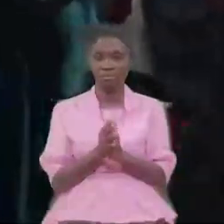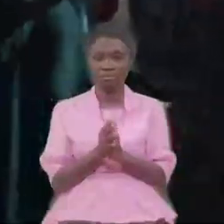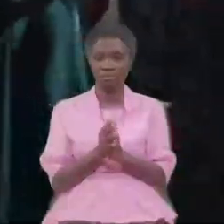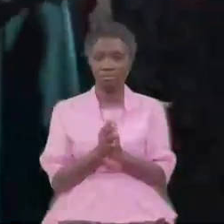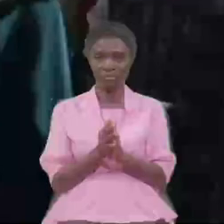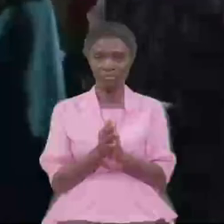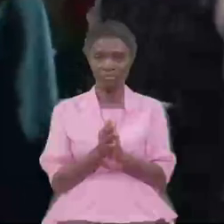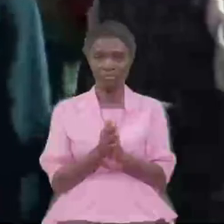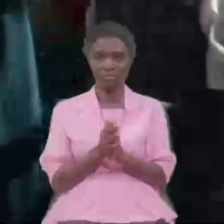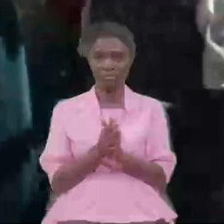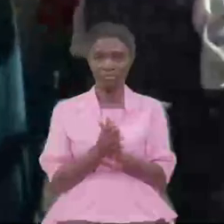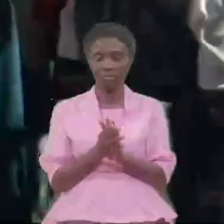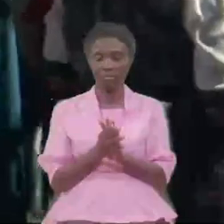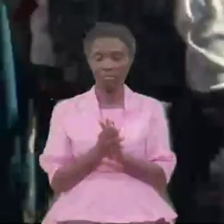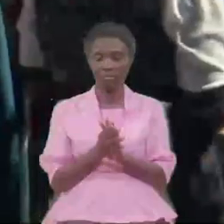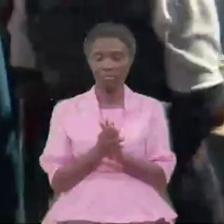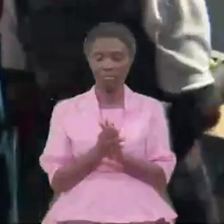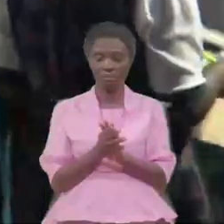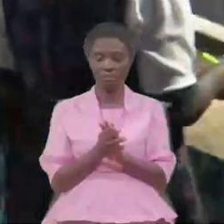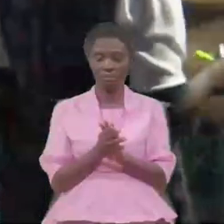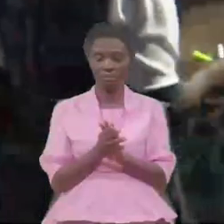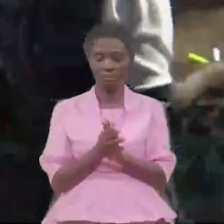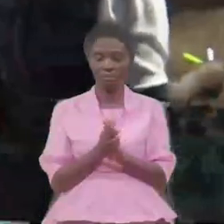Durant cette session.